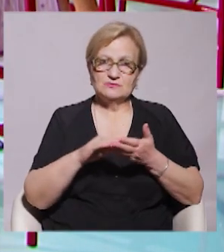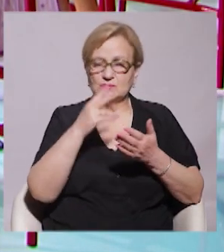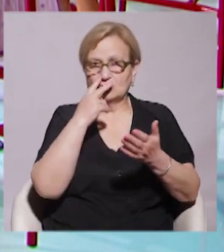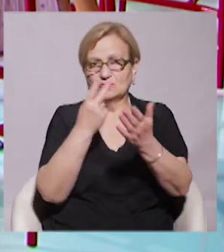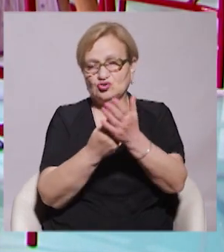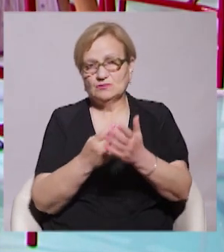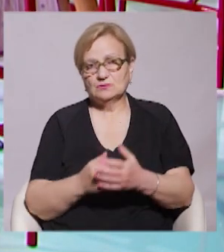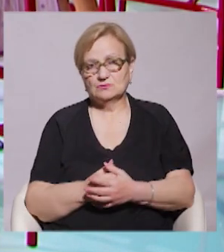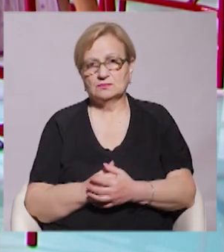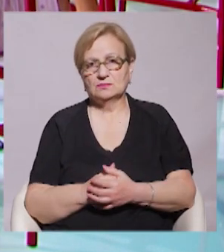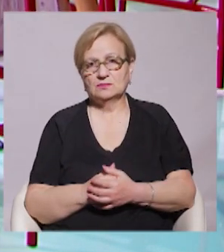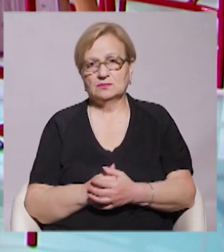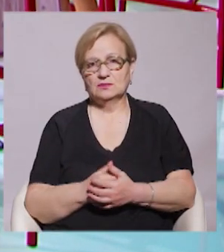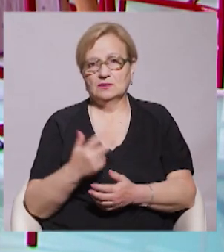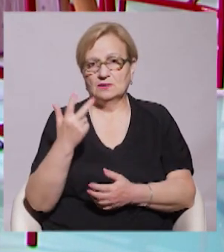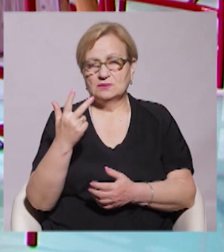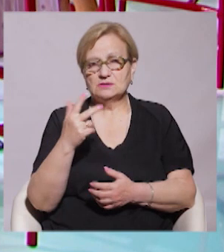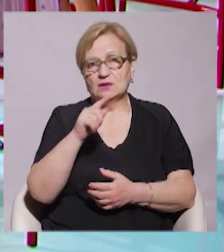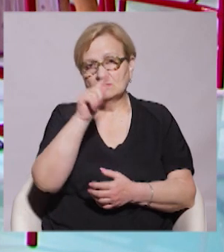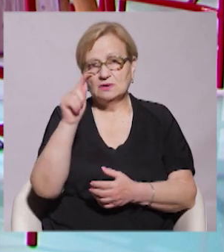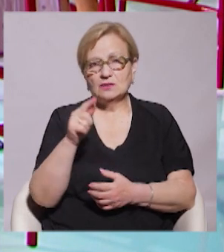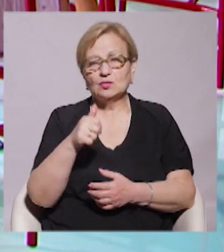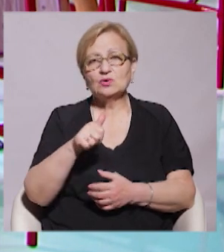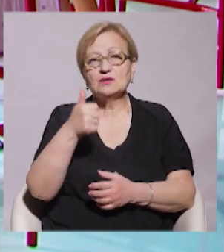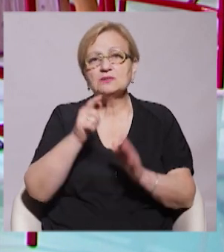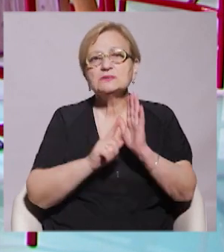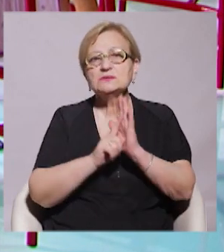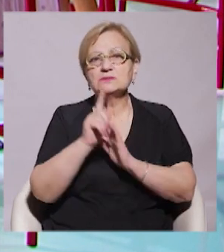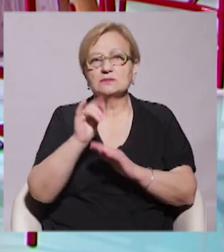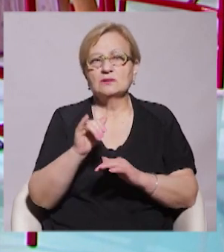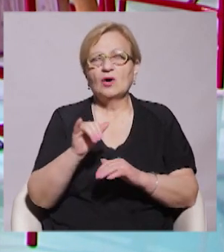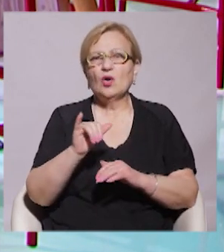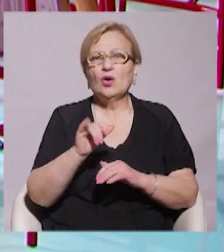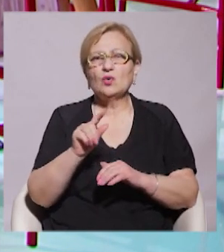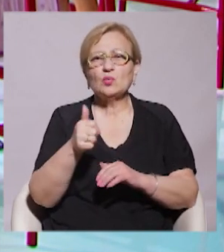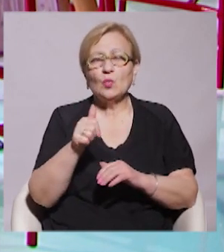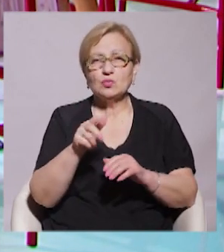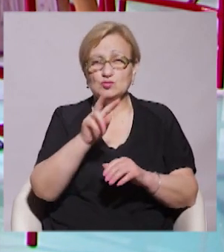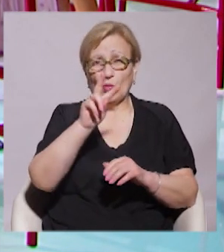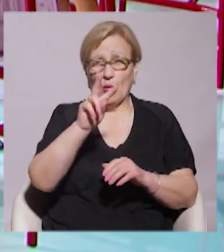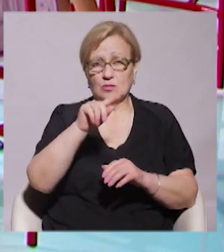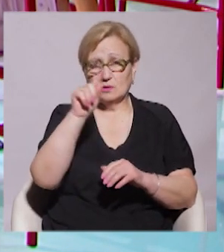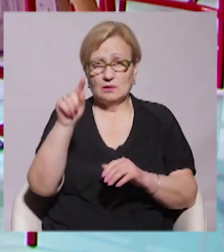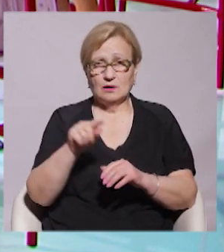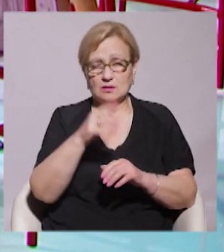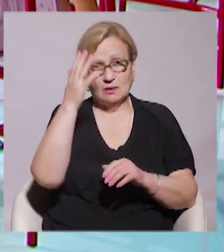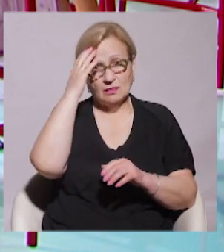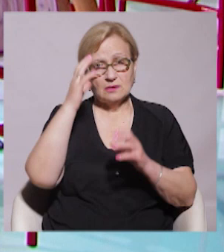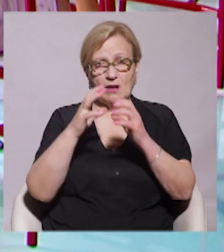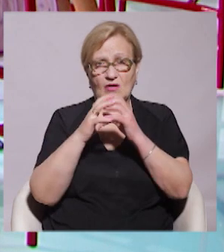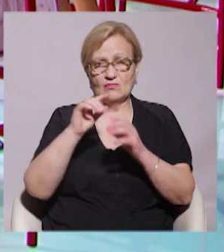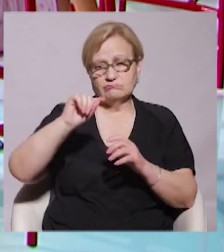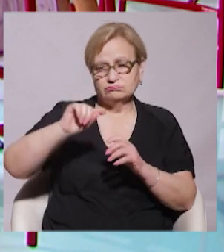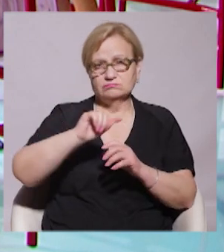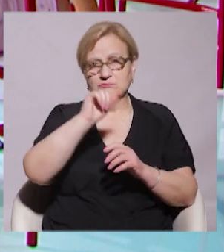რომ შეხედოთ თქვენ. სამიანის დაწერა იწყება, ბავშვებო, ზუსტად ისე როგორც 2-იანი. თავს ზუსტად ისეც უკეთებთ